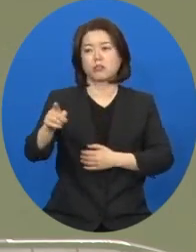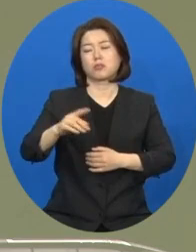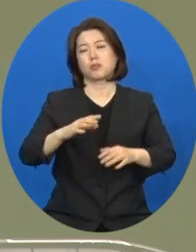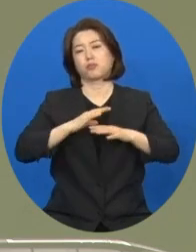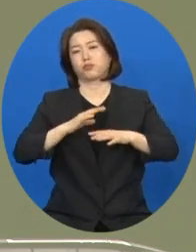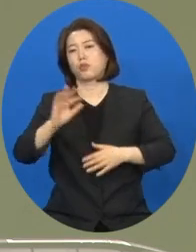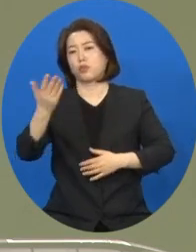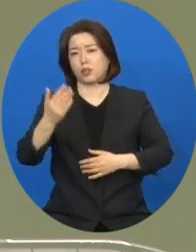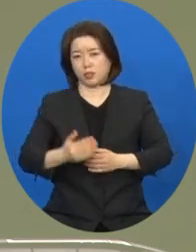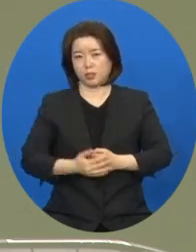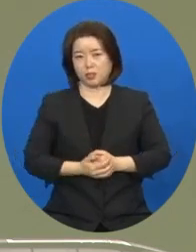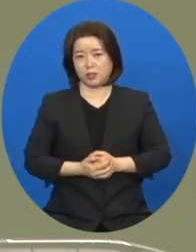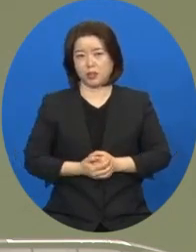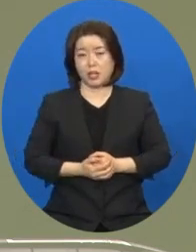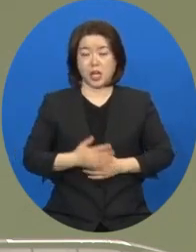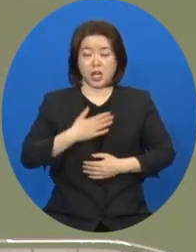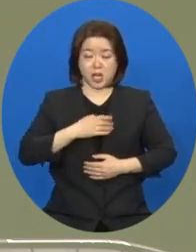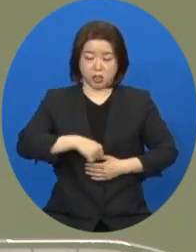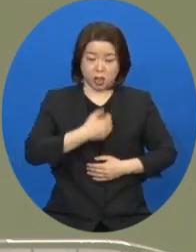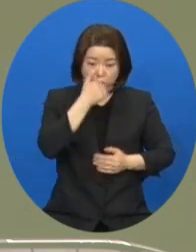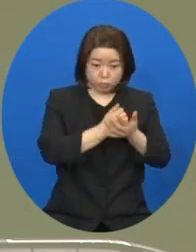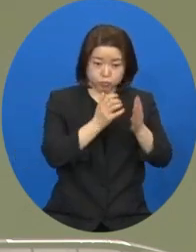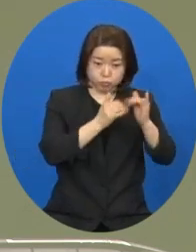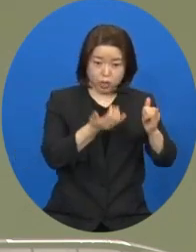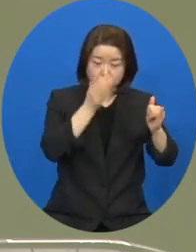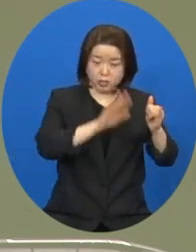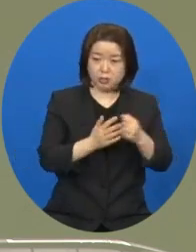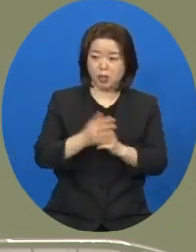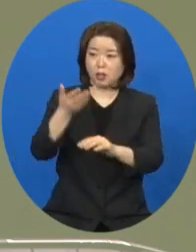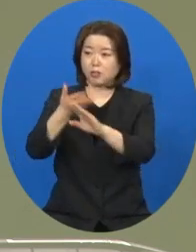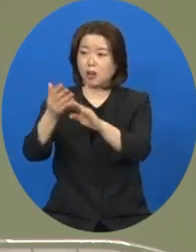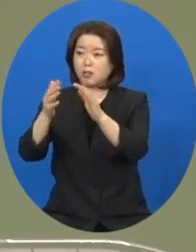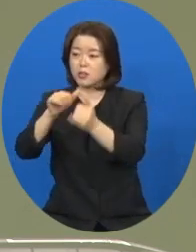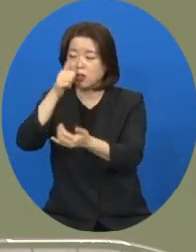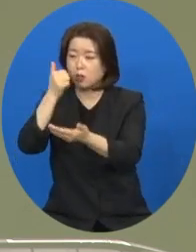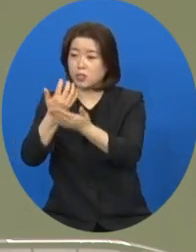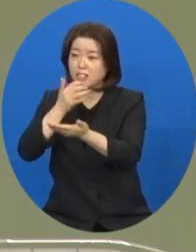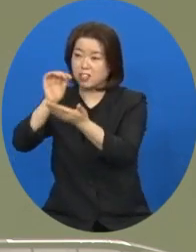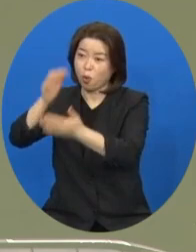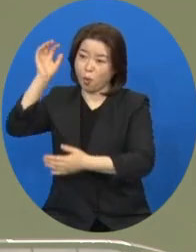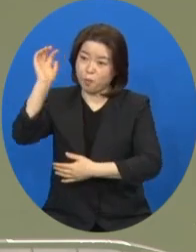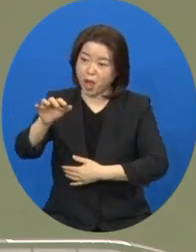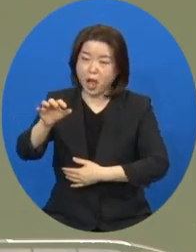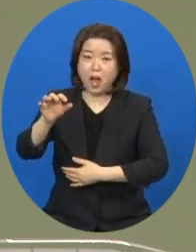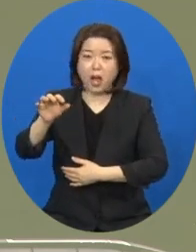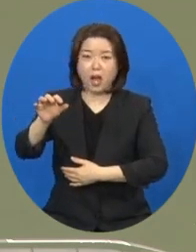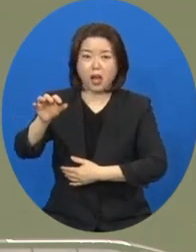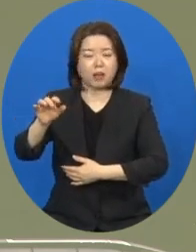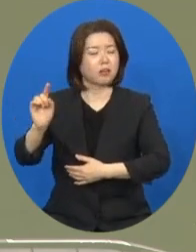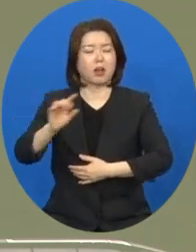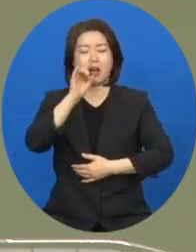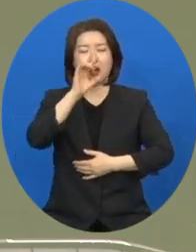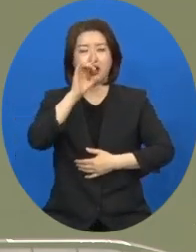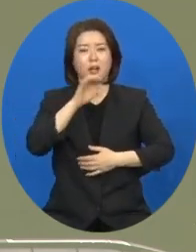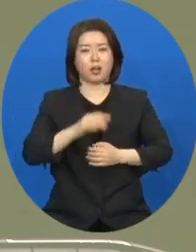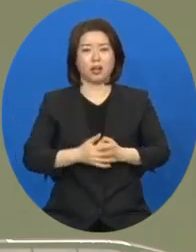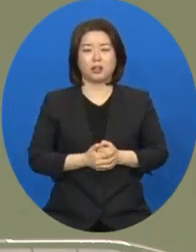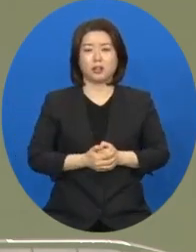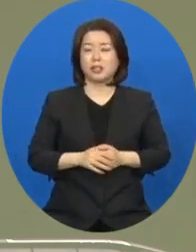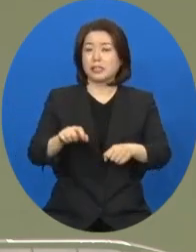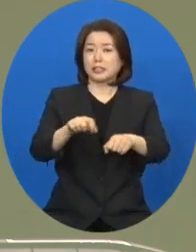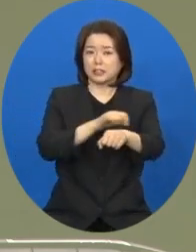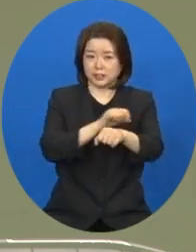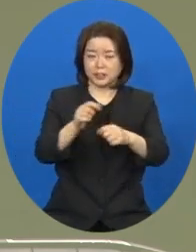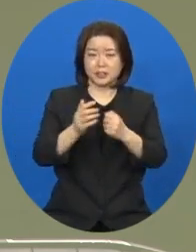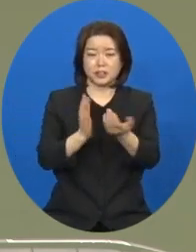돼요. 자기도 죄인이면서 다른 사람의 죄에 돌을 던지는, 특히